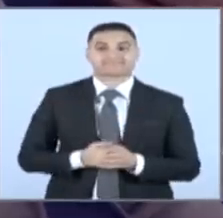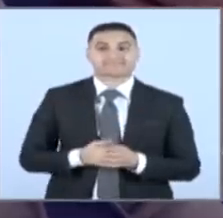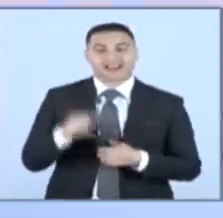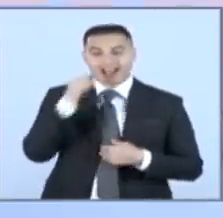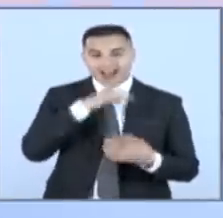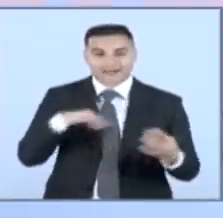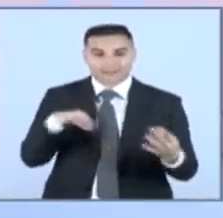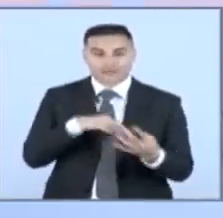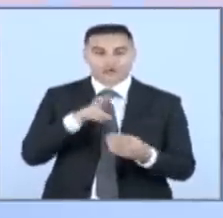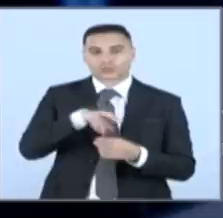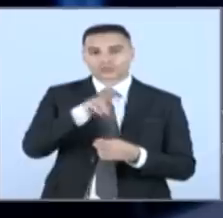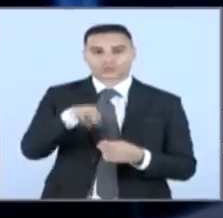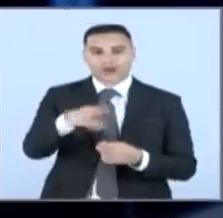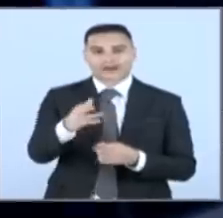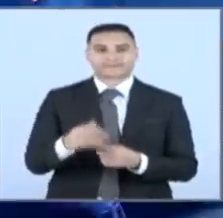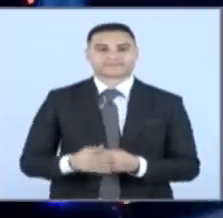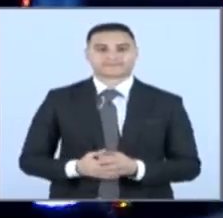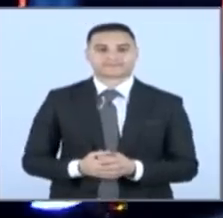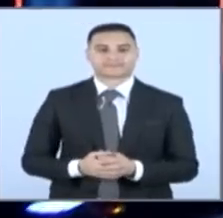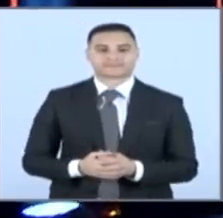أغاني موسيقى، والسؤال هو